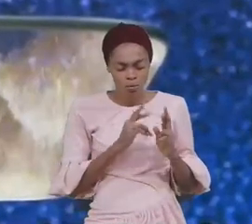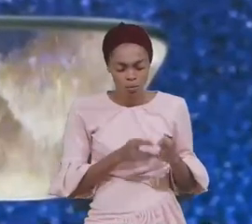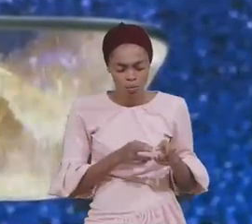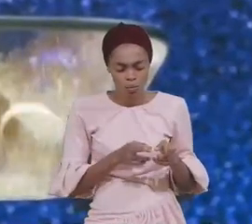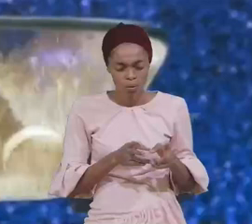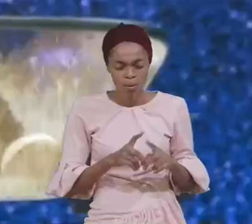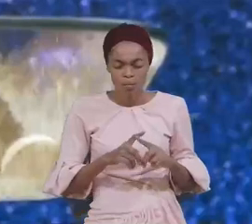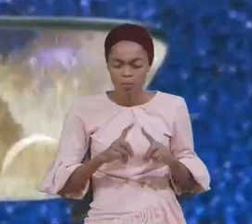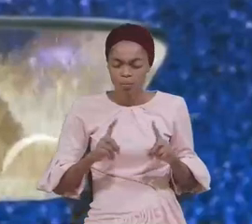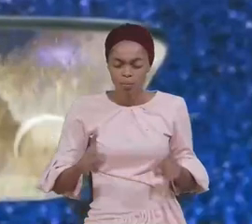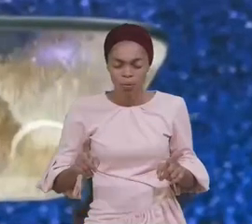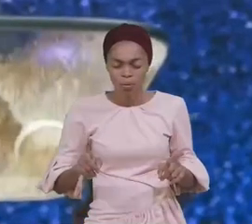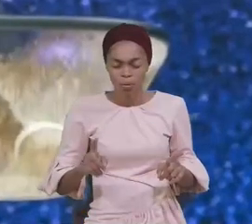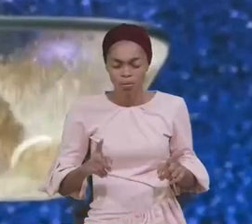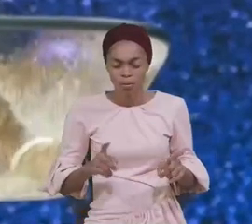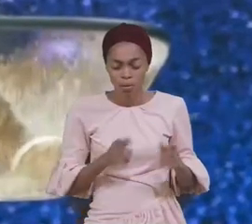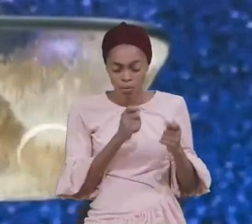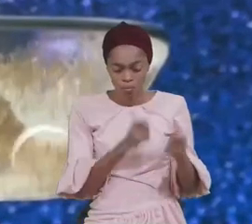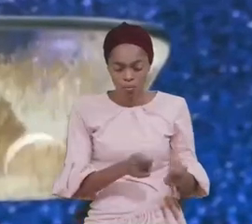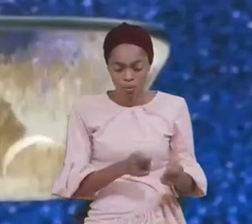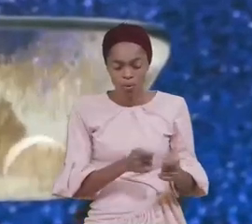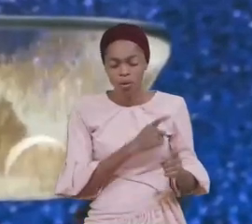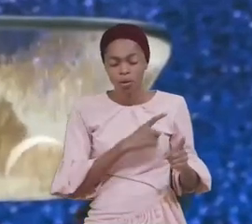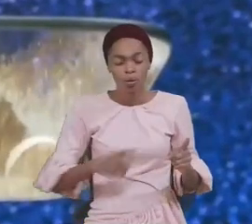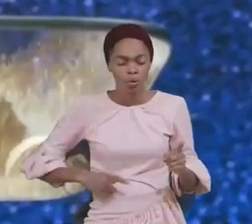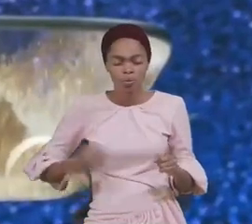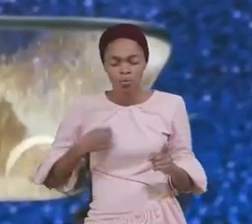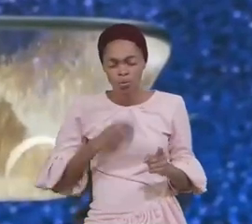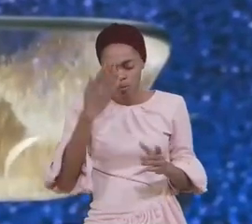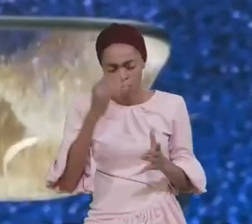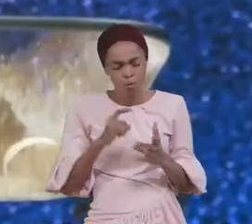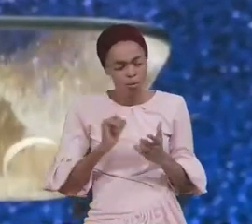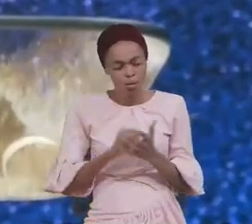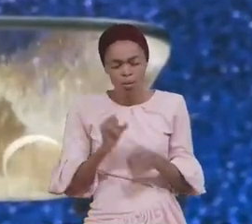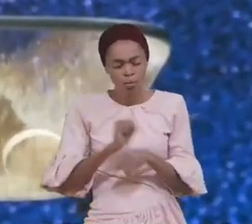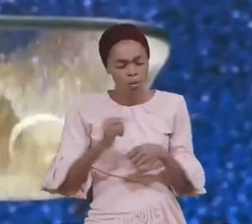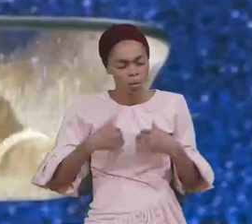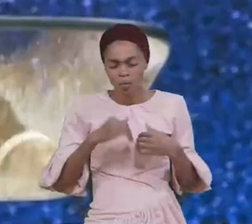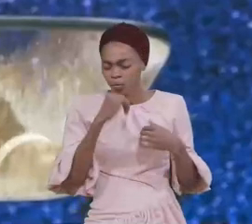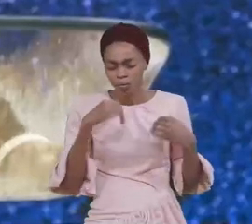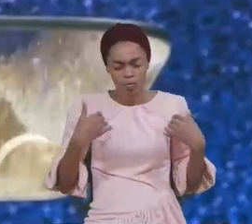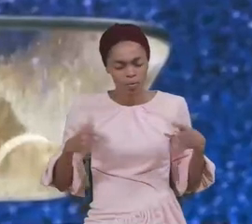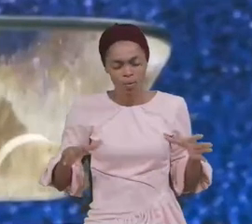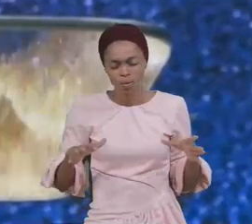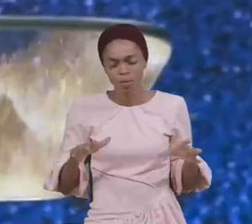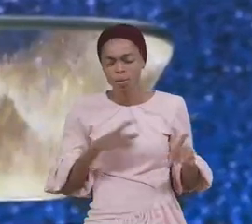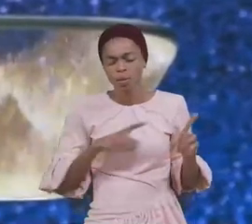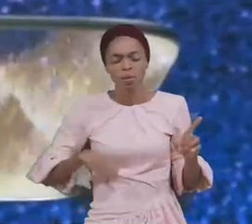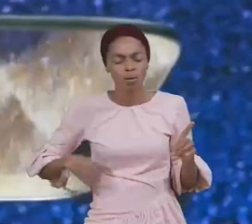récompense. Mais l'œuvre n'est pas encore achevée. Ainsi, nous prions,